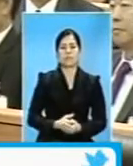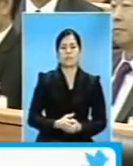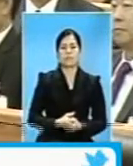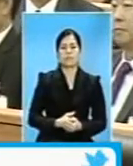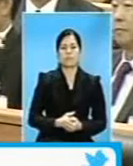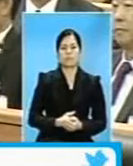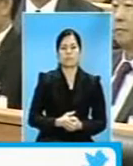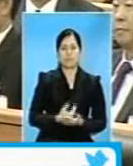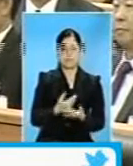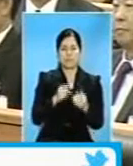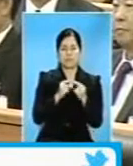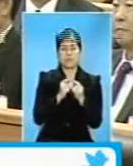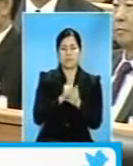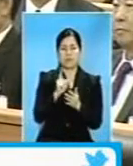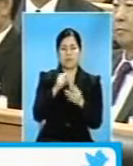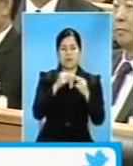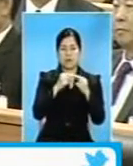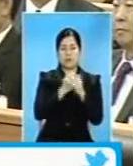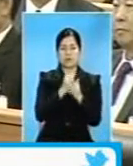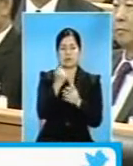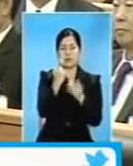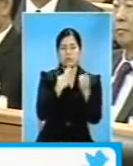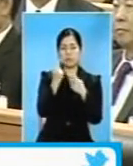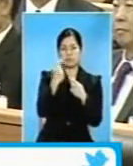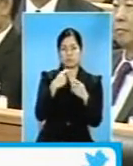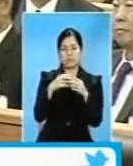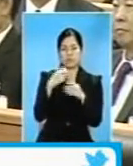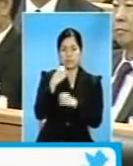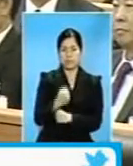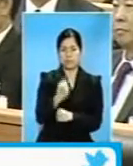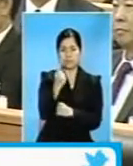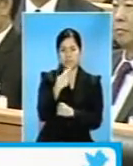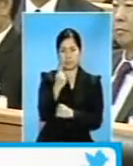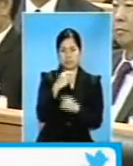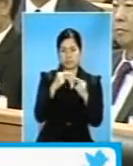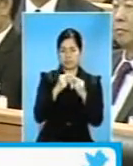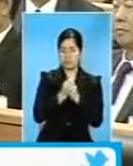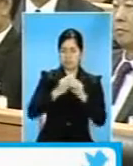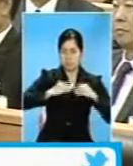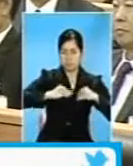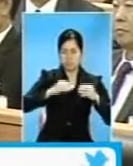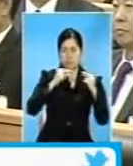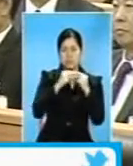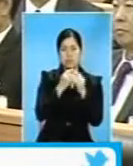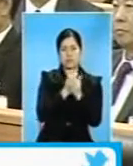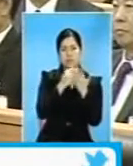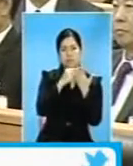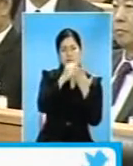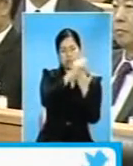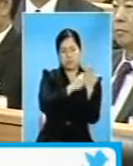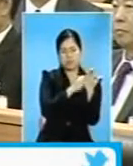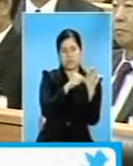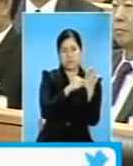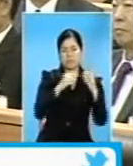สูงสุดสั่งไม่ฟ้องนะฮะแต่ว่าศาลรัฐธรรมนูญเนี่ยสั่งรับคำร้องพอรับคำร้องเสร็จแล้วเนี่ยตอนนั้นศาลรัฐ